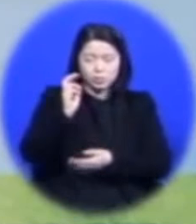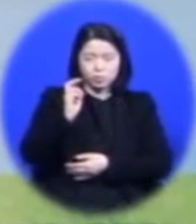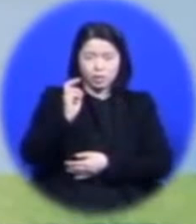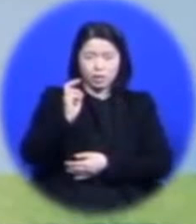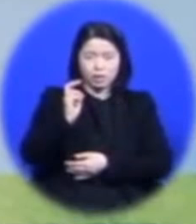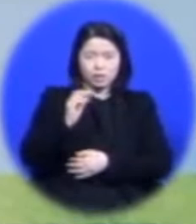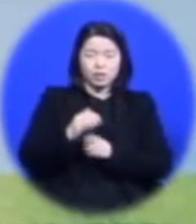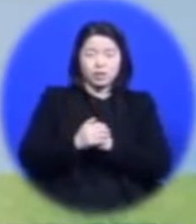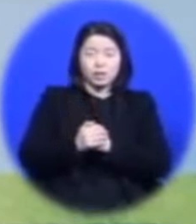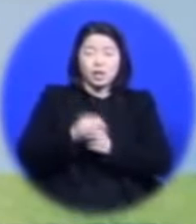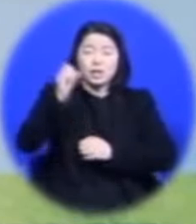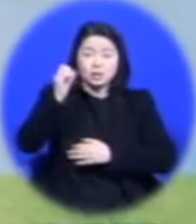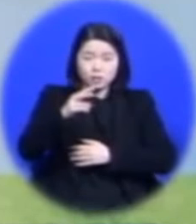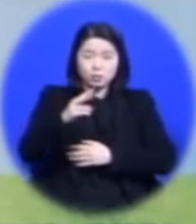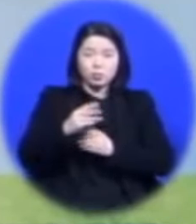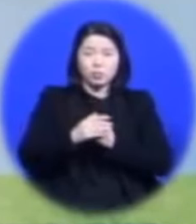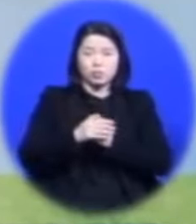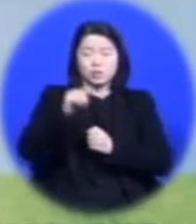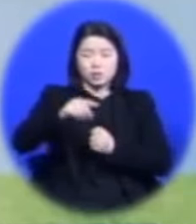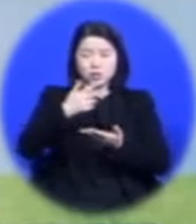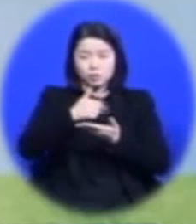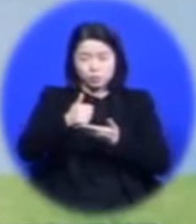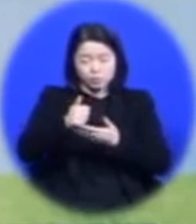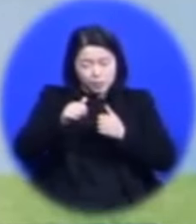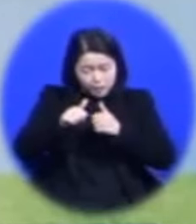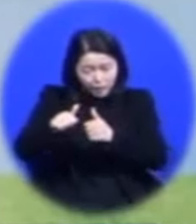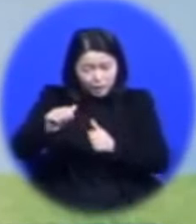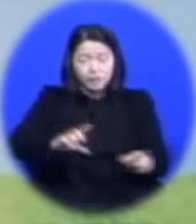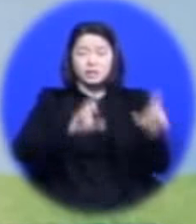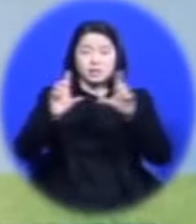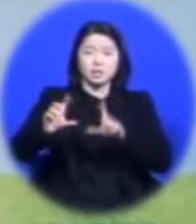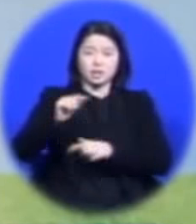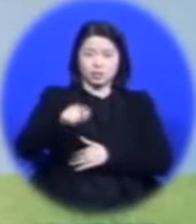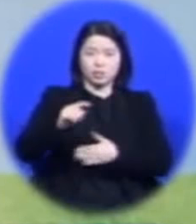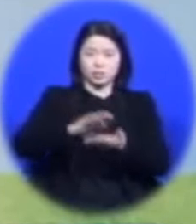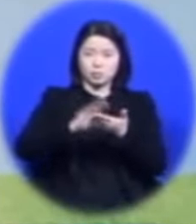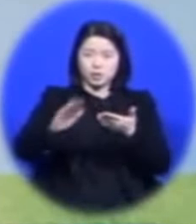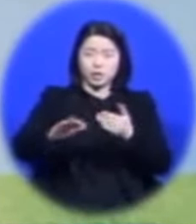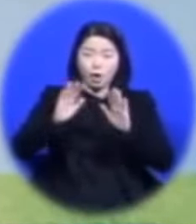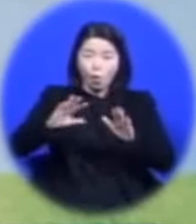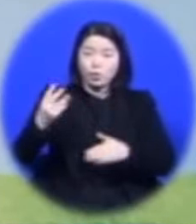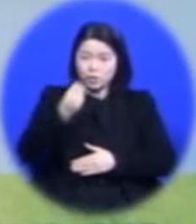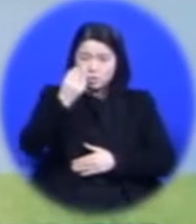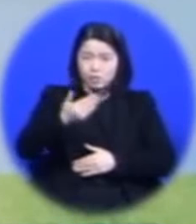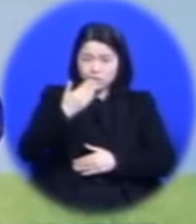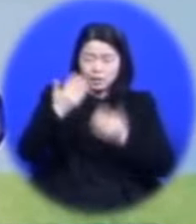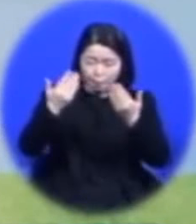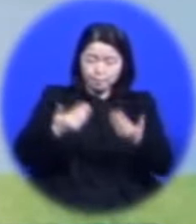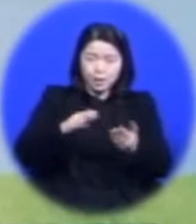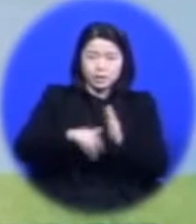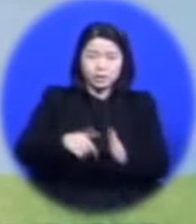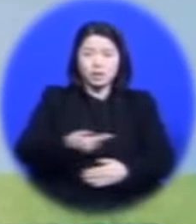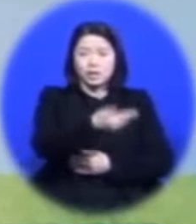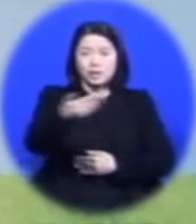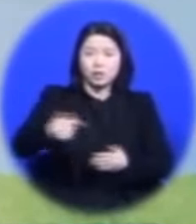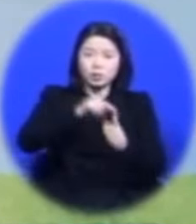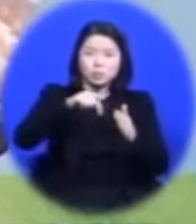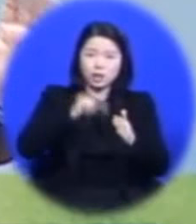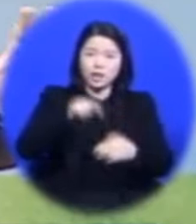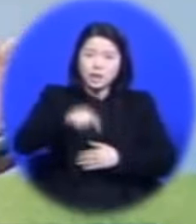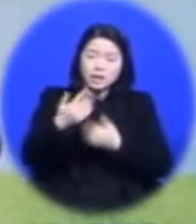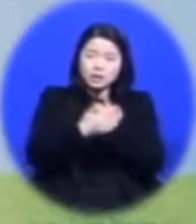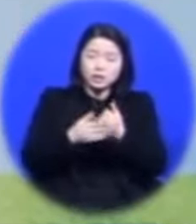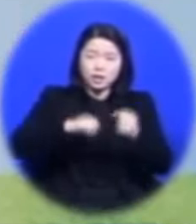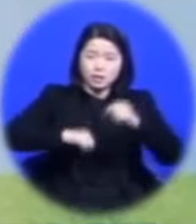주님이 그리고 그 주님을 따라 사는 겁니다 오늘 성찬을 받을 때 여러분 안에이 은혜